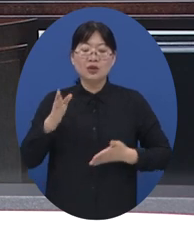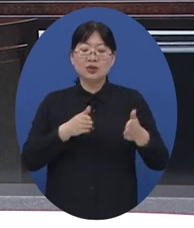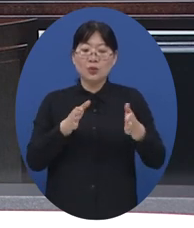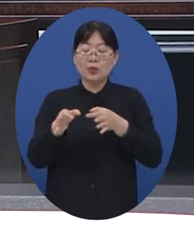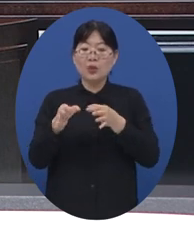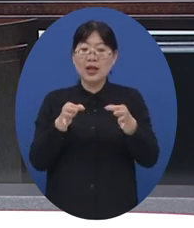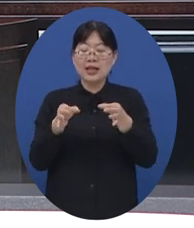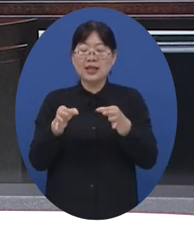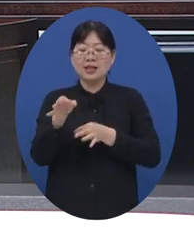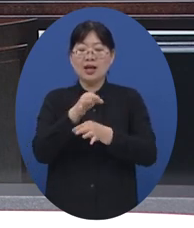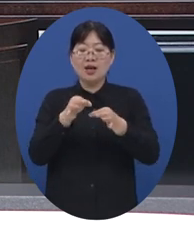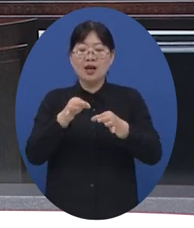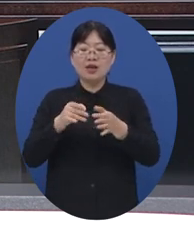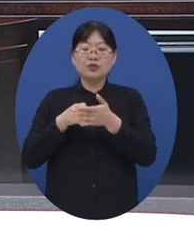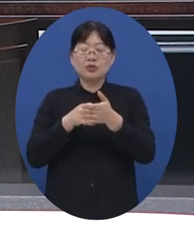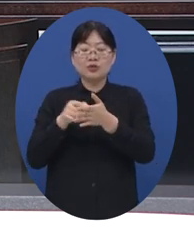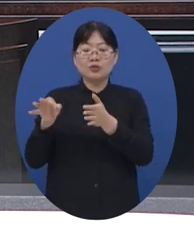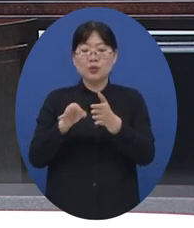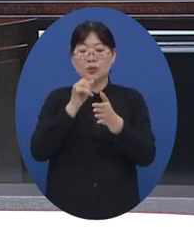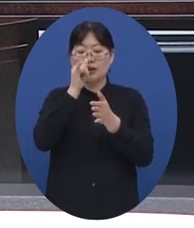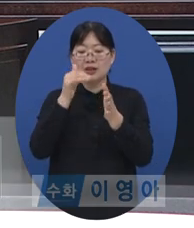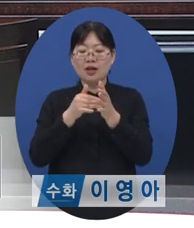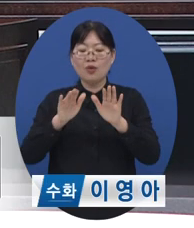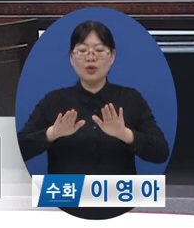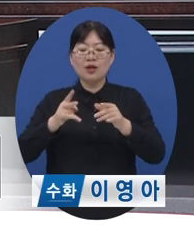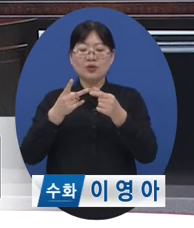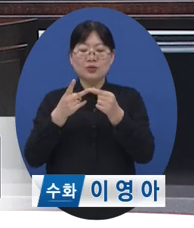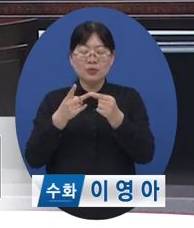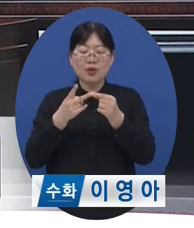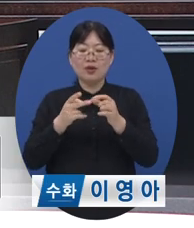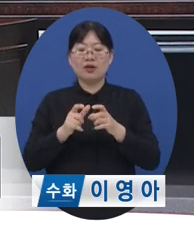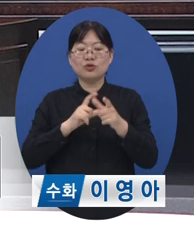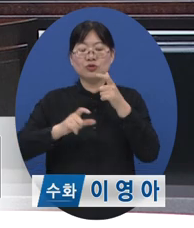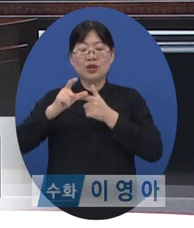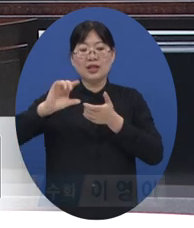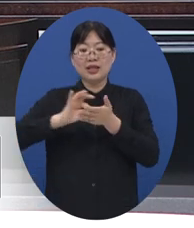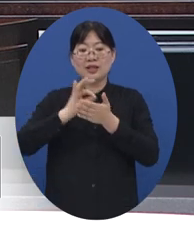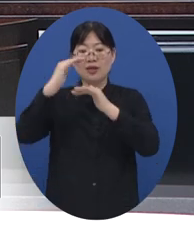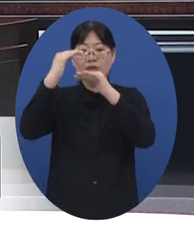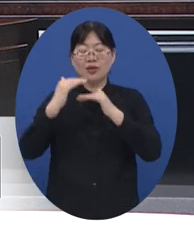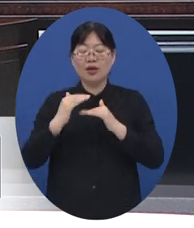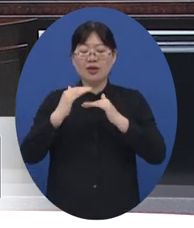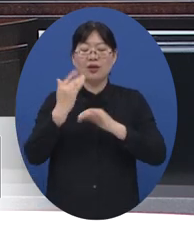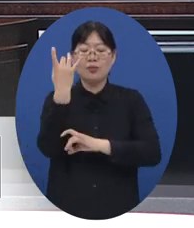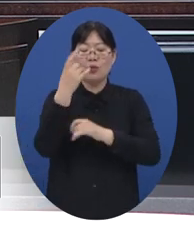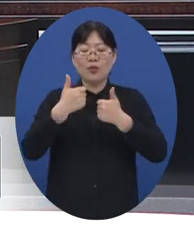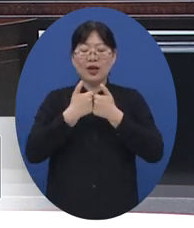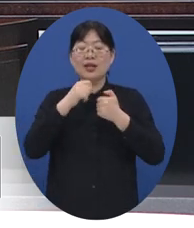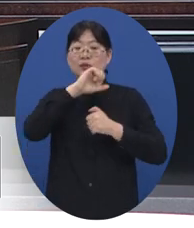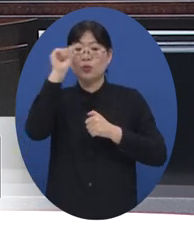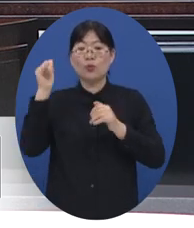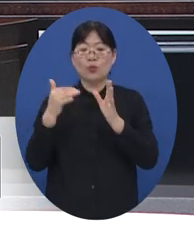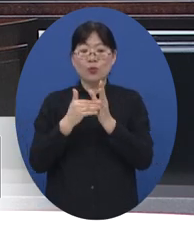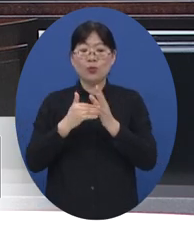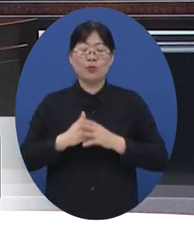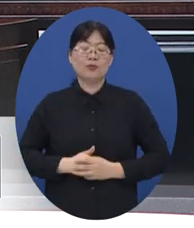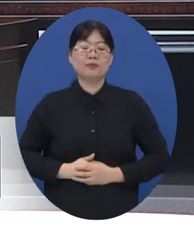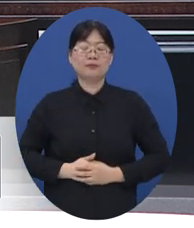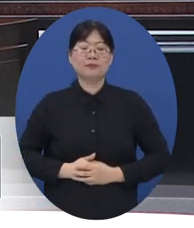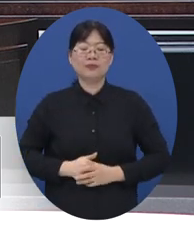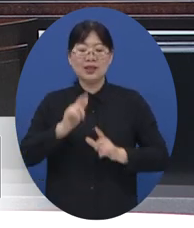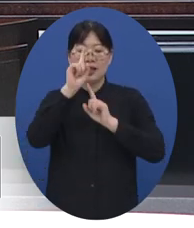경우 도시 정상권 시의원 설립 출연금 이 담긴 올해 두번째 경도 추가경정 예산안이 1 회 본회의를 통과했습니다